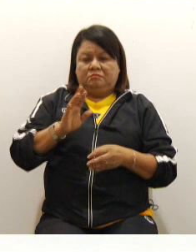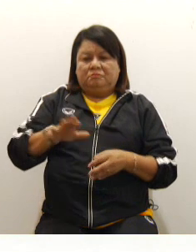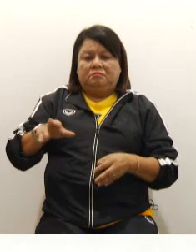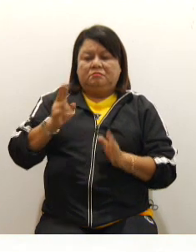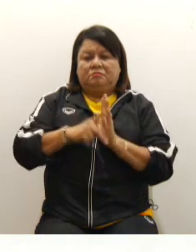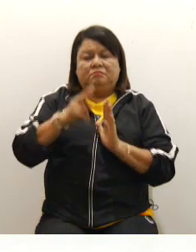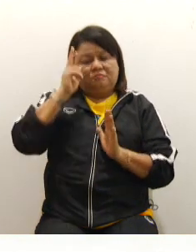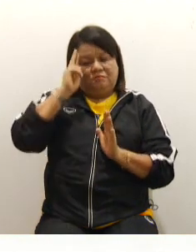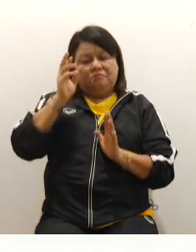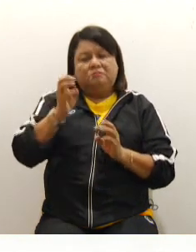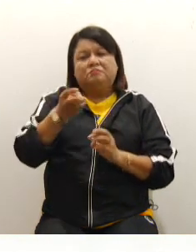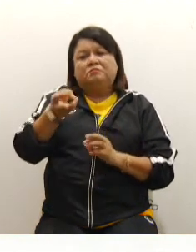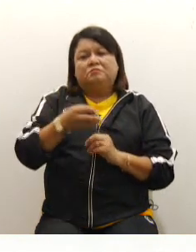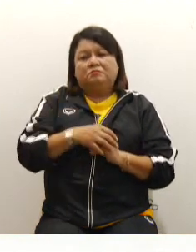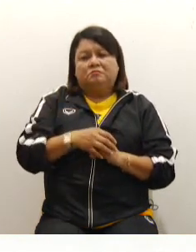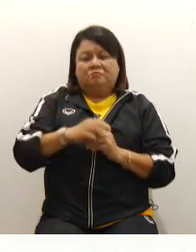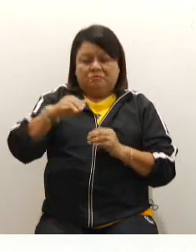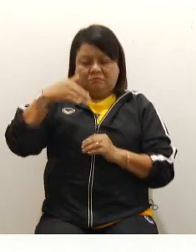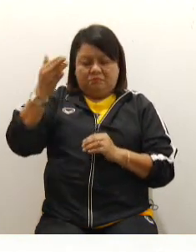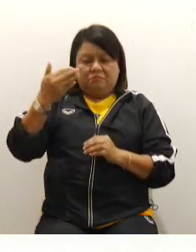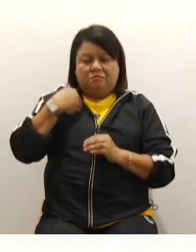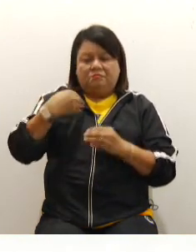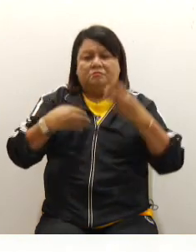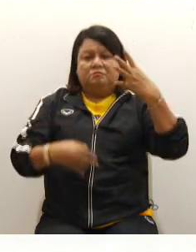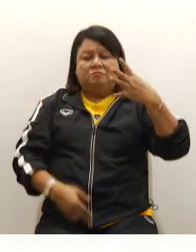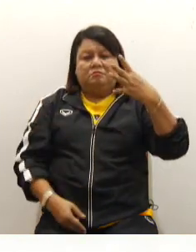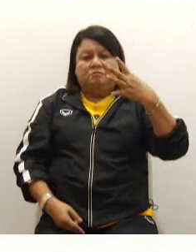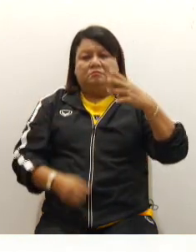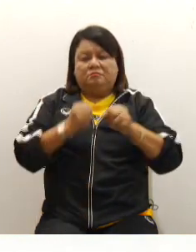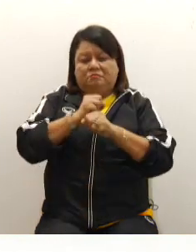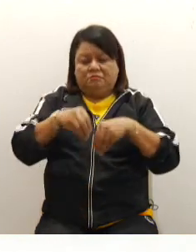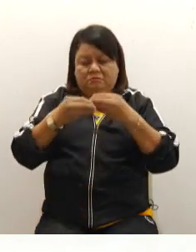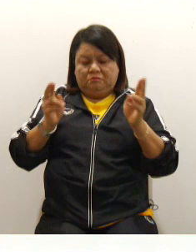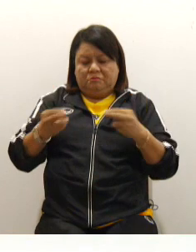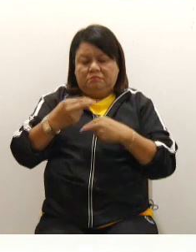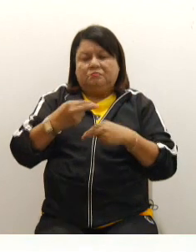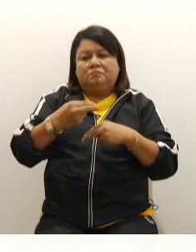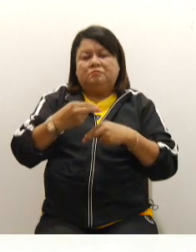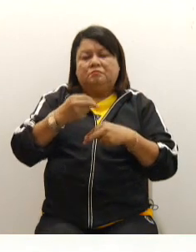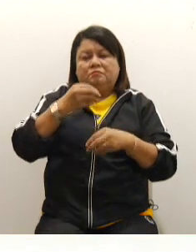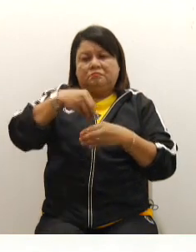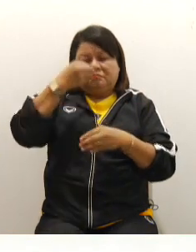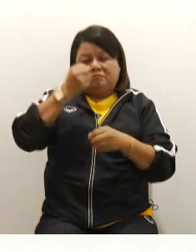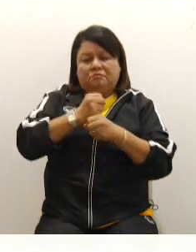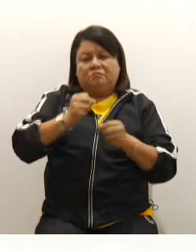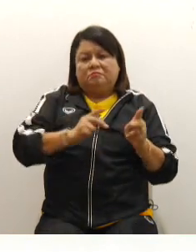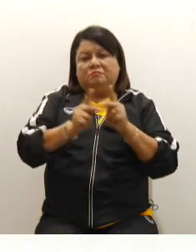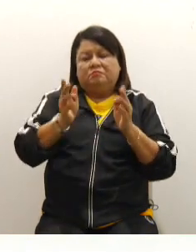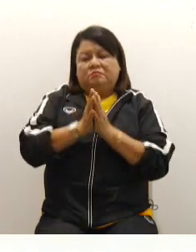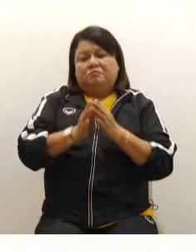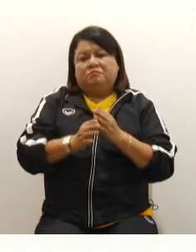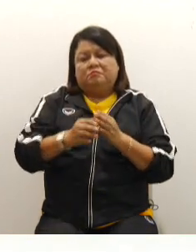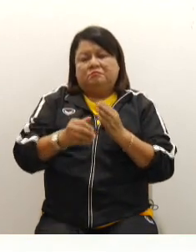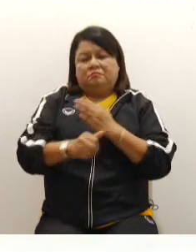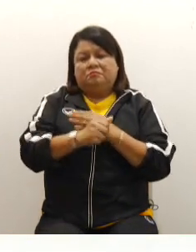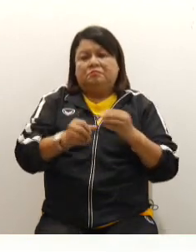คะเพราะฉะนั้นก่อนอื่นเลยนะคะมี4ประการเท่านั้นที่ทำให้ห้องปฏิบัติการเนี่ยของเราเนี่ยมีความปลอดภัยนะคะมีความ